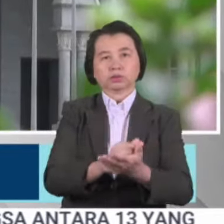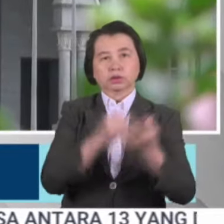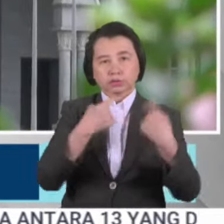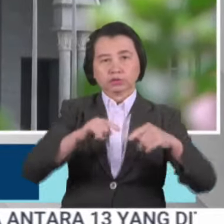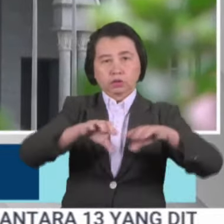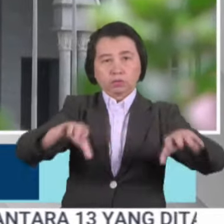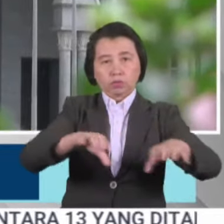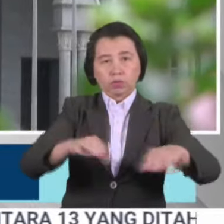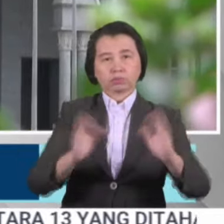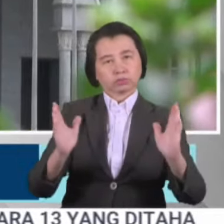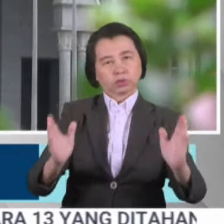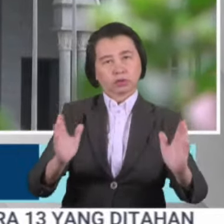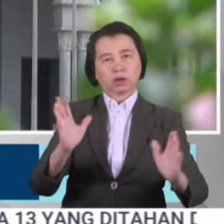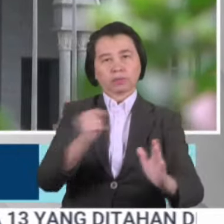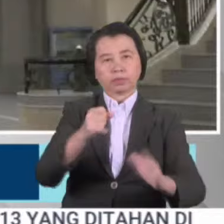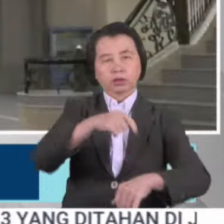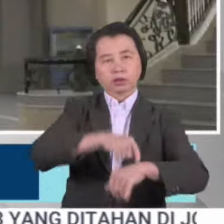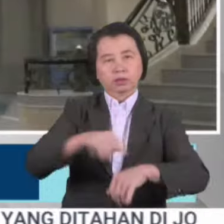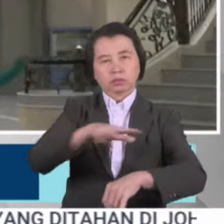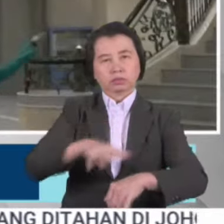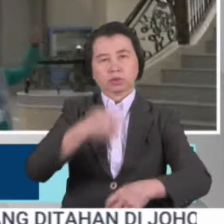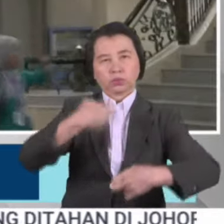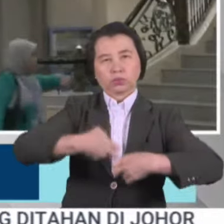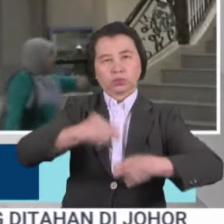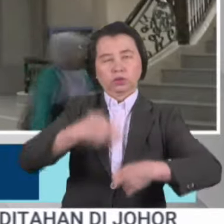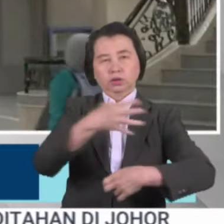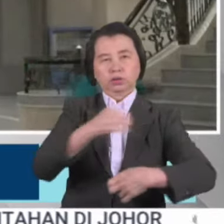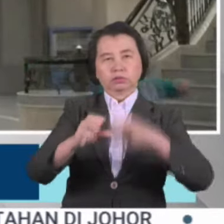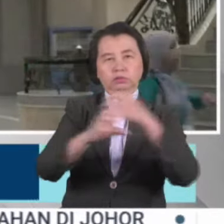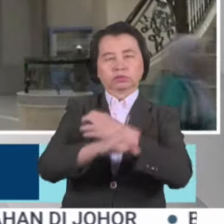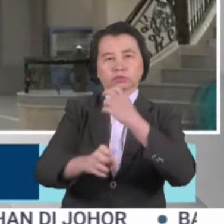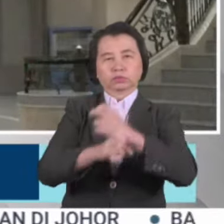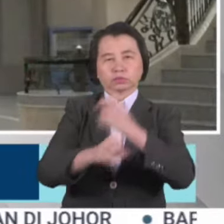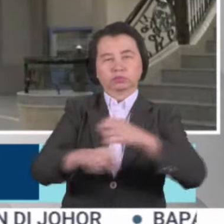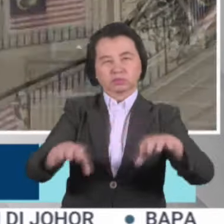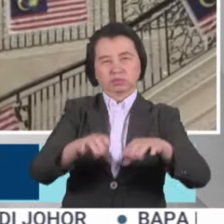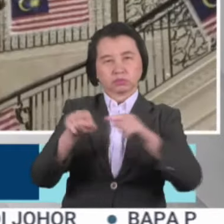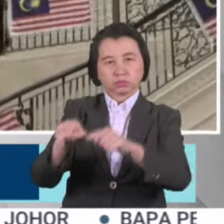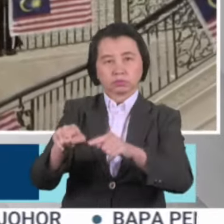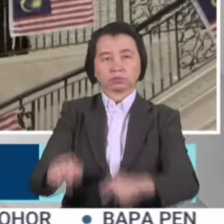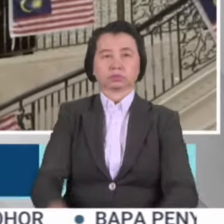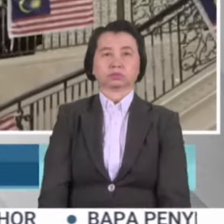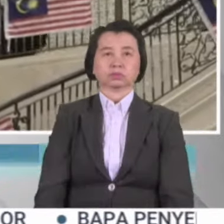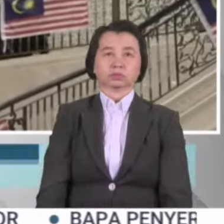masih berjalan dan tempohnya mengambil kira kerumitan serta cabaran pelaksanaannya.